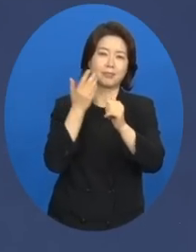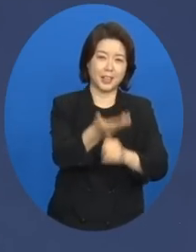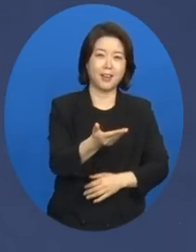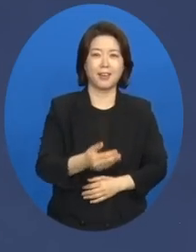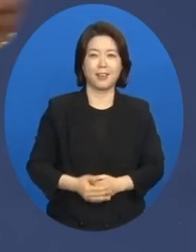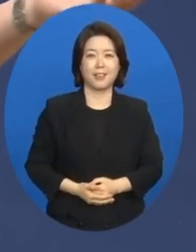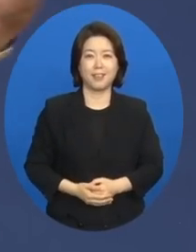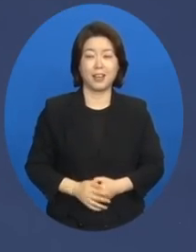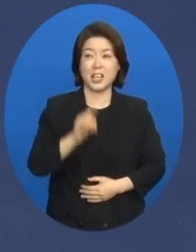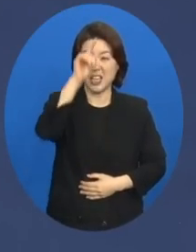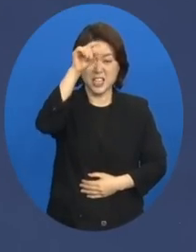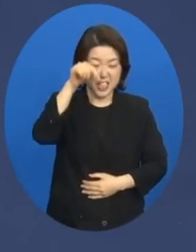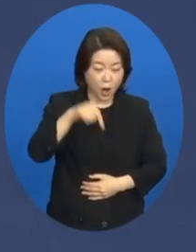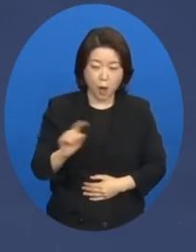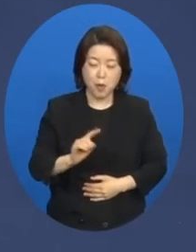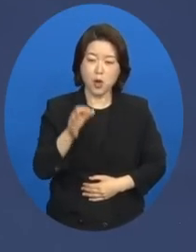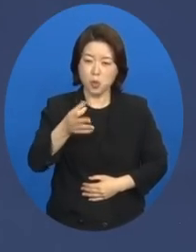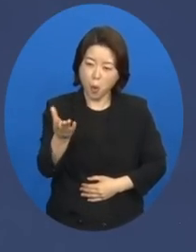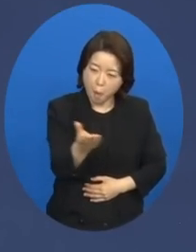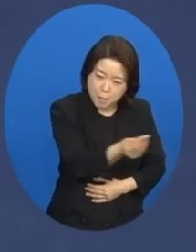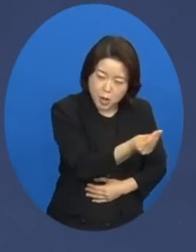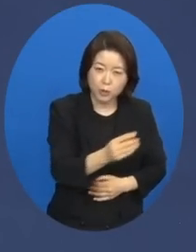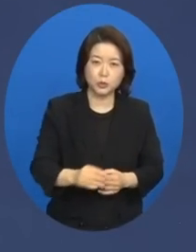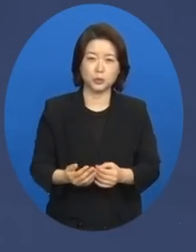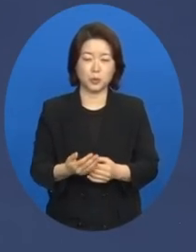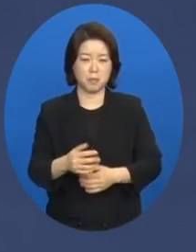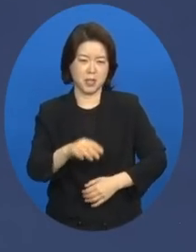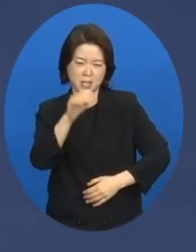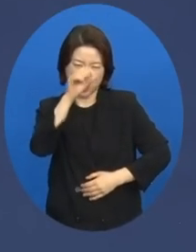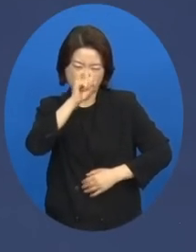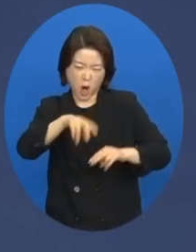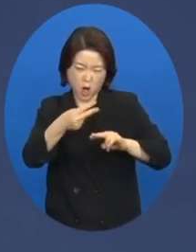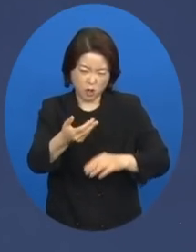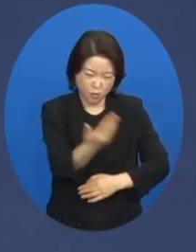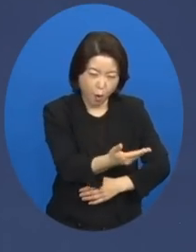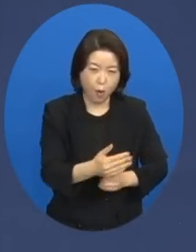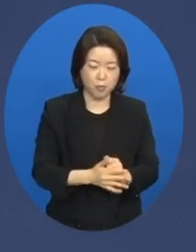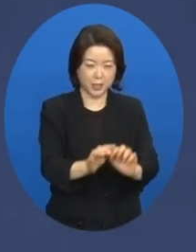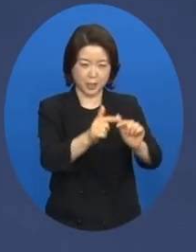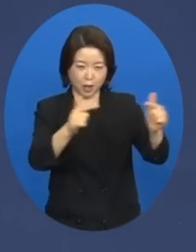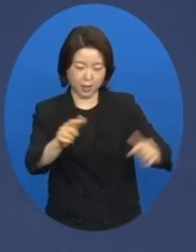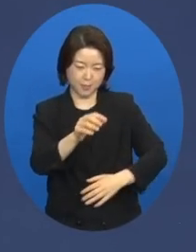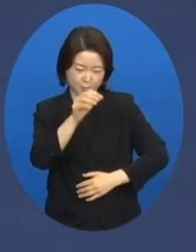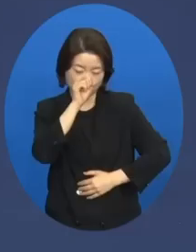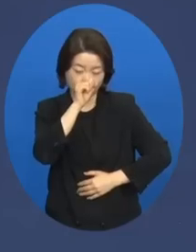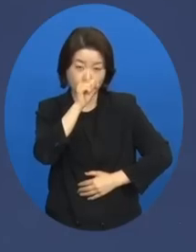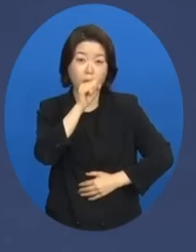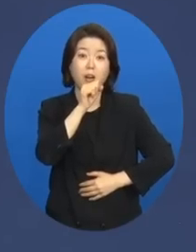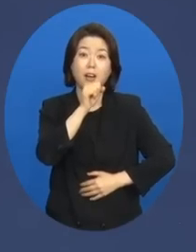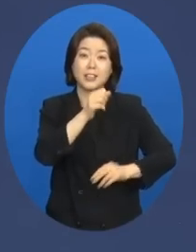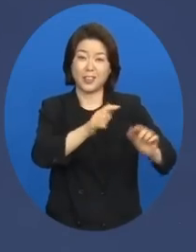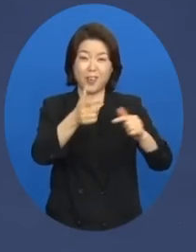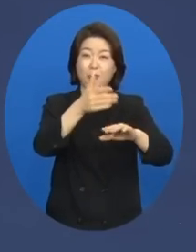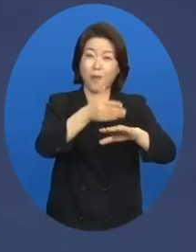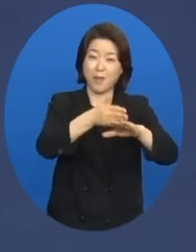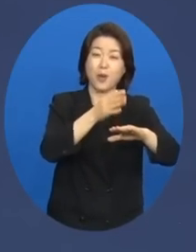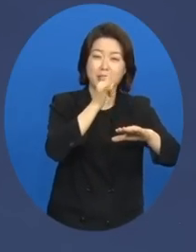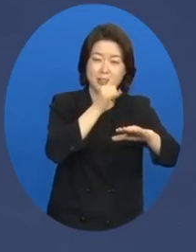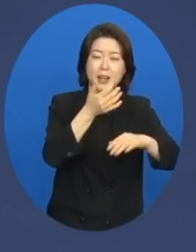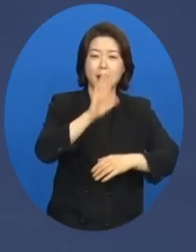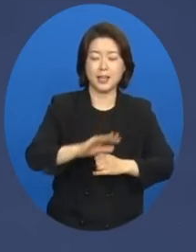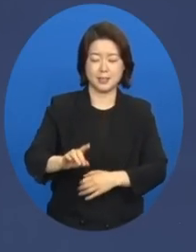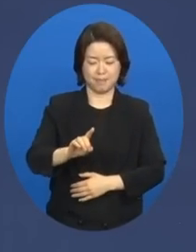뭐 돈도 빌려주고 뭐 같이 뭐 좋은 것도 선물도 주고 여러 가지 고마운 일이 많지만